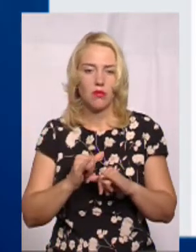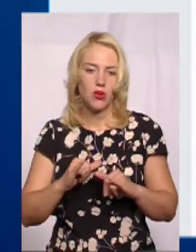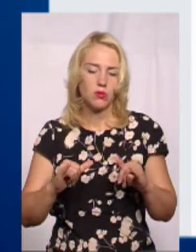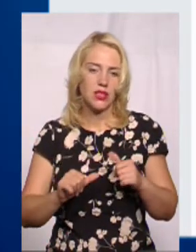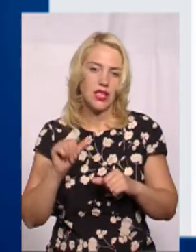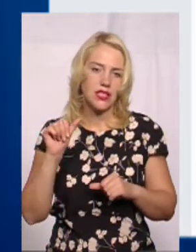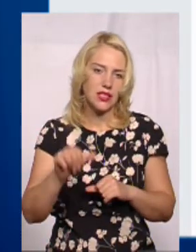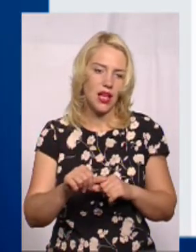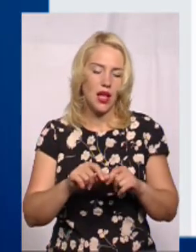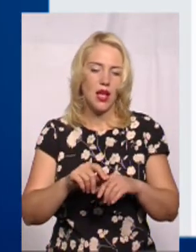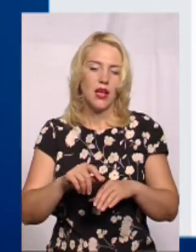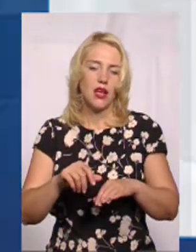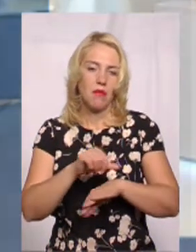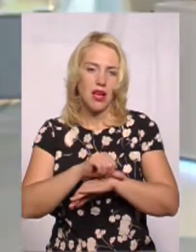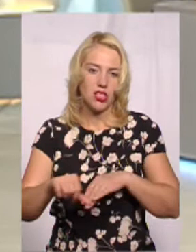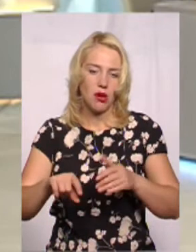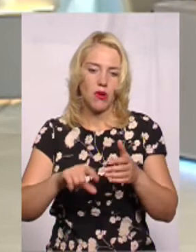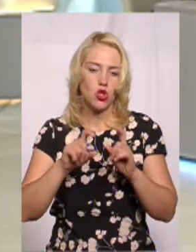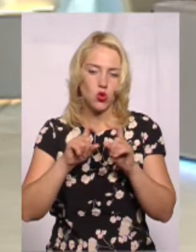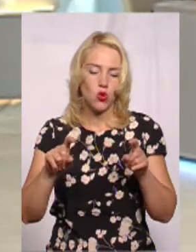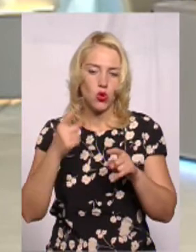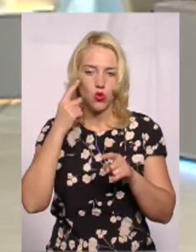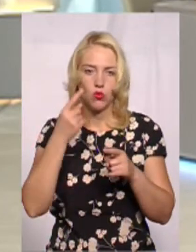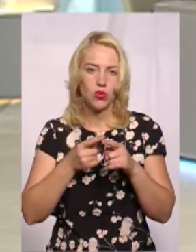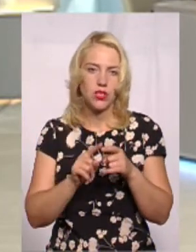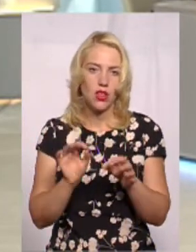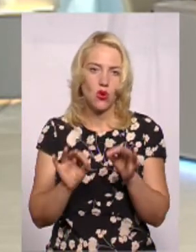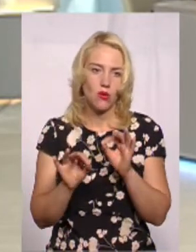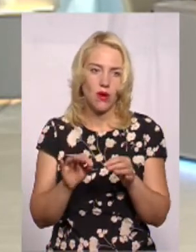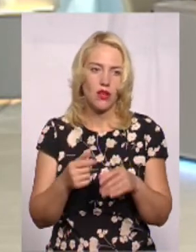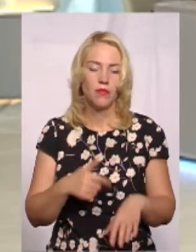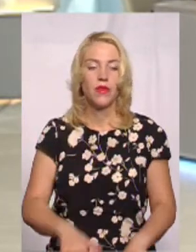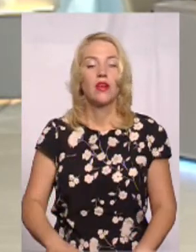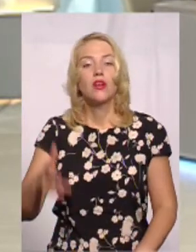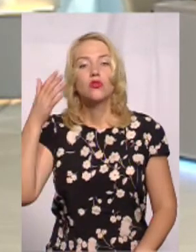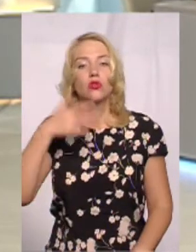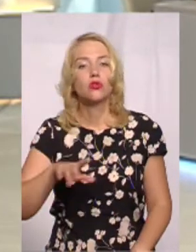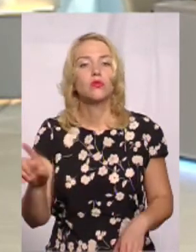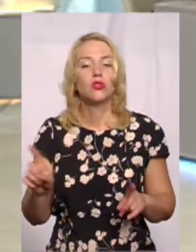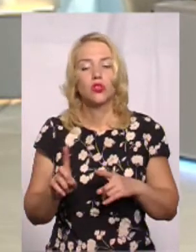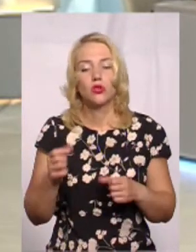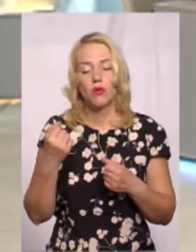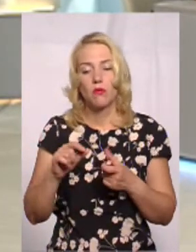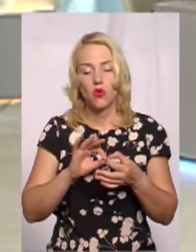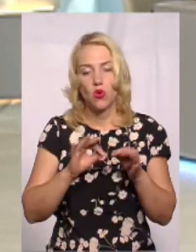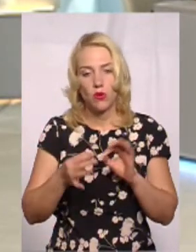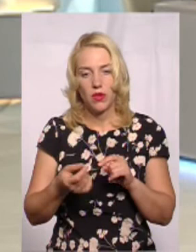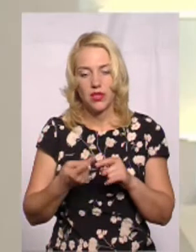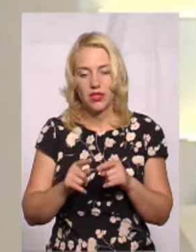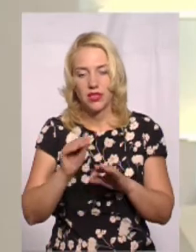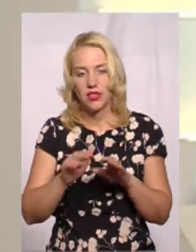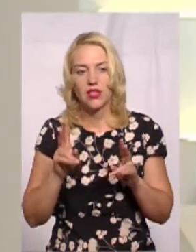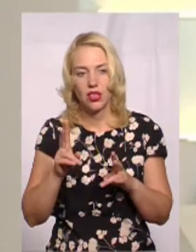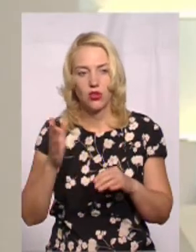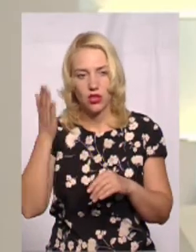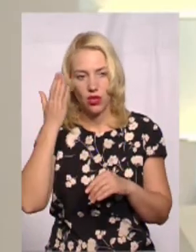розвивати за межами школи, і думаю, це нормально. От зрозуміло, що переможці олімпіад – ті, про кого ми сьогодні говоримо, і